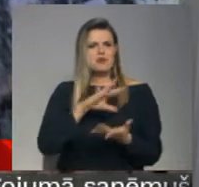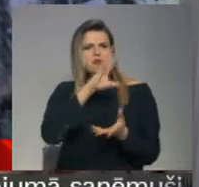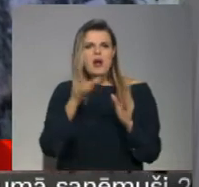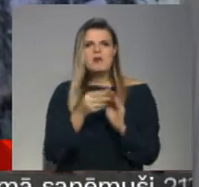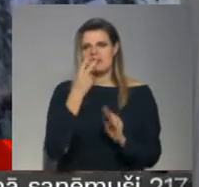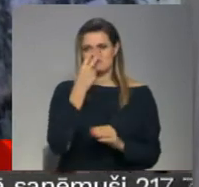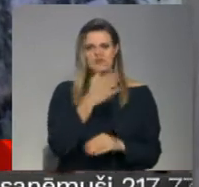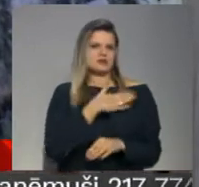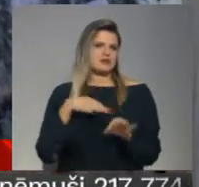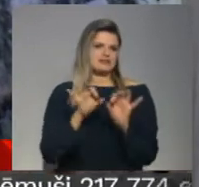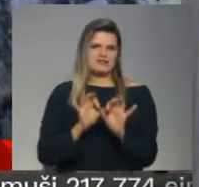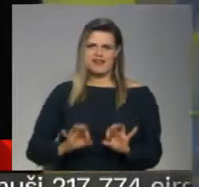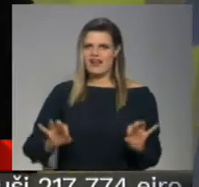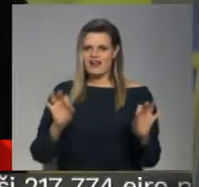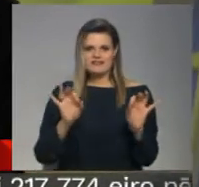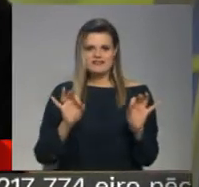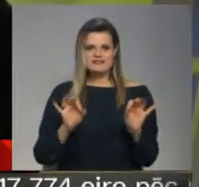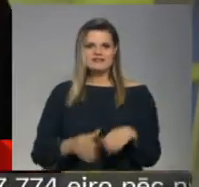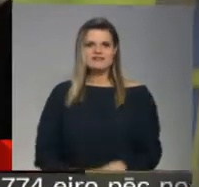kopsumā ņemot, viss ir ļoti skaisti.